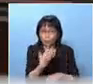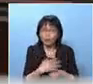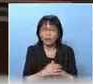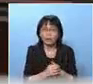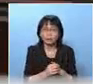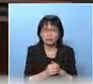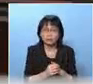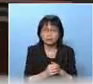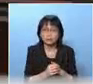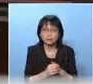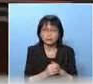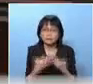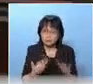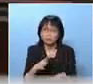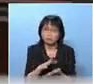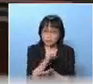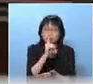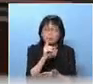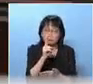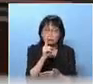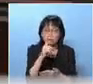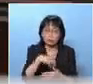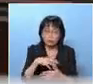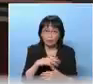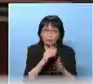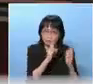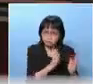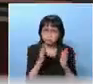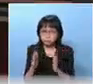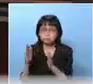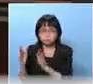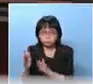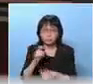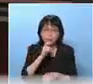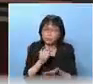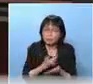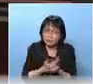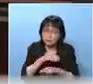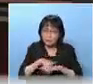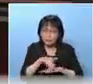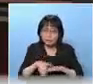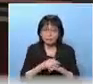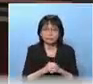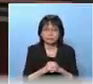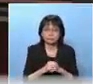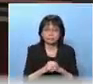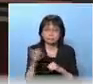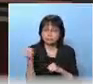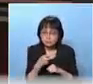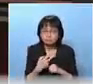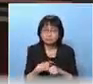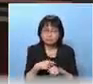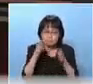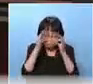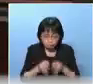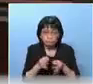會透過在今年內分階段去展開一些試驗計劃，再以審視相